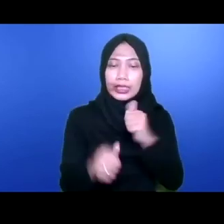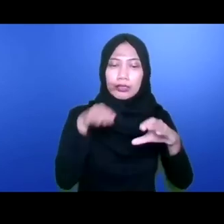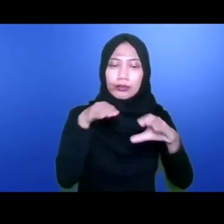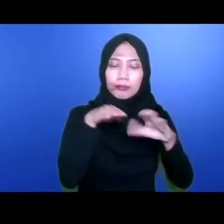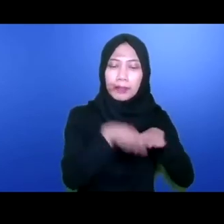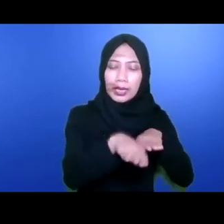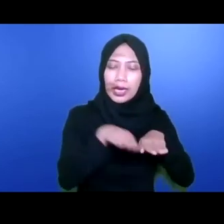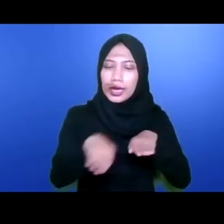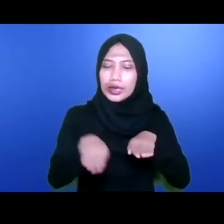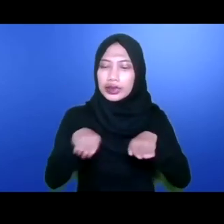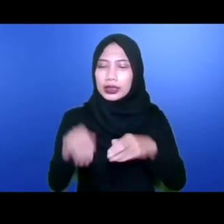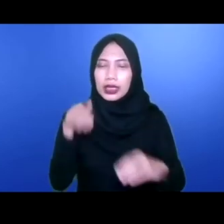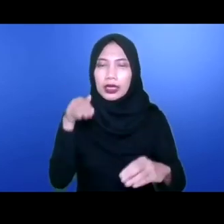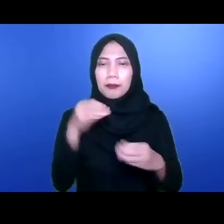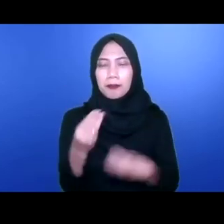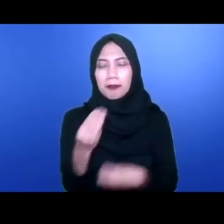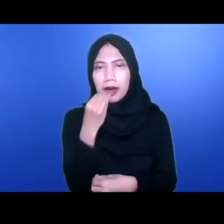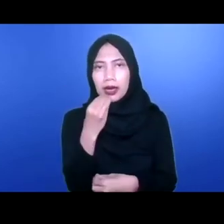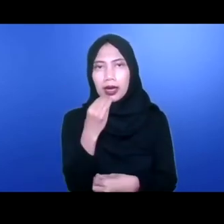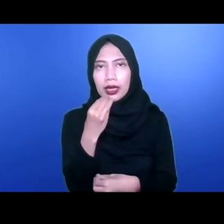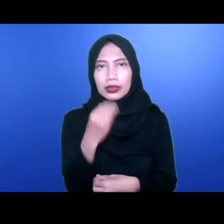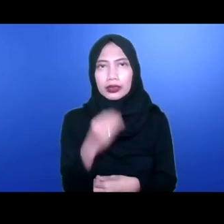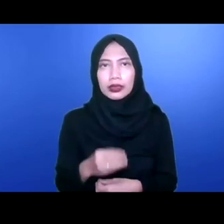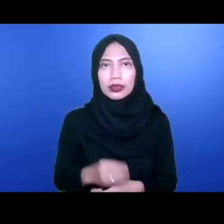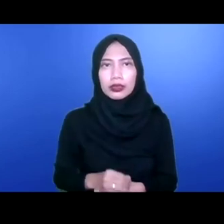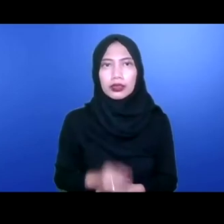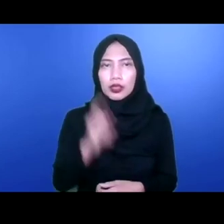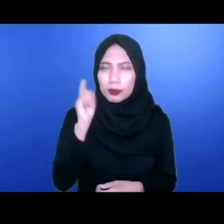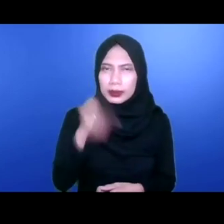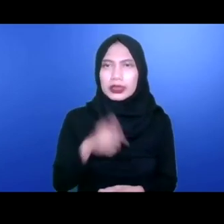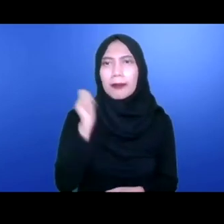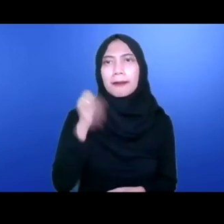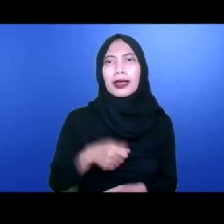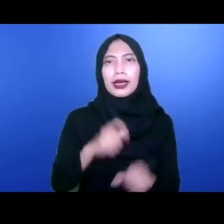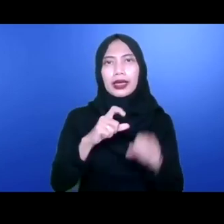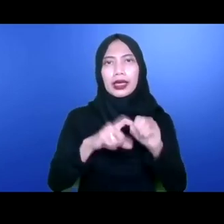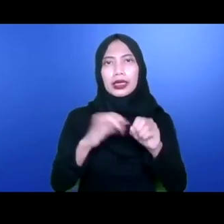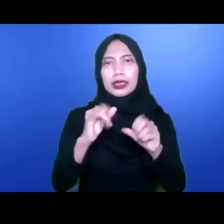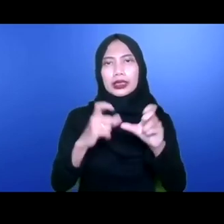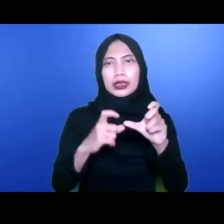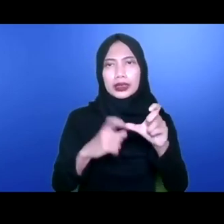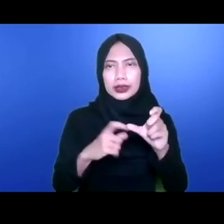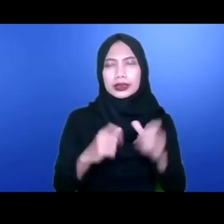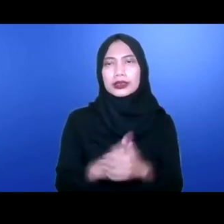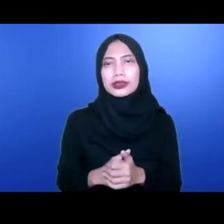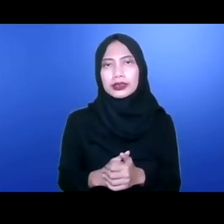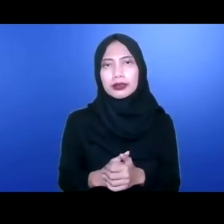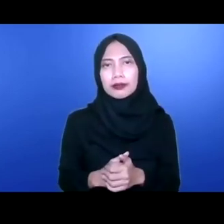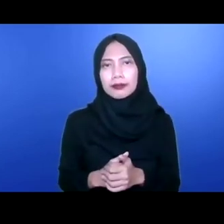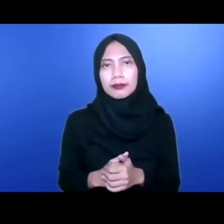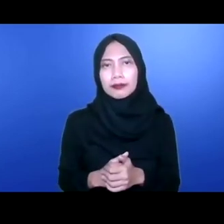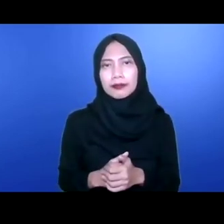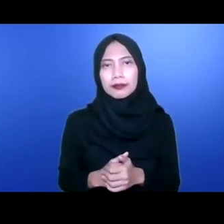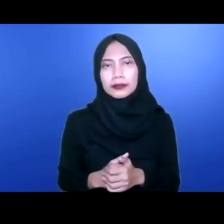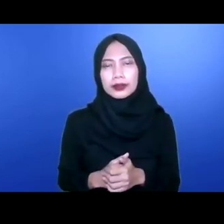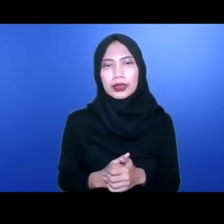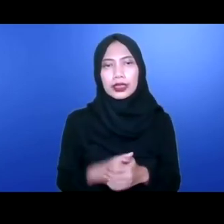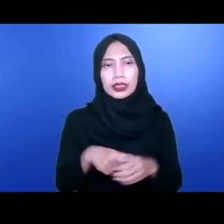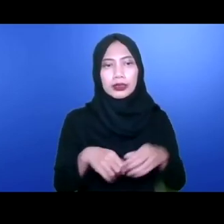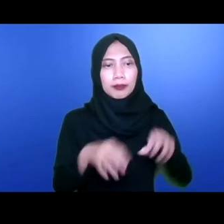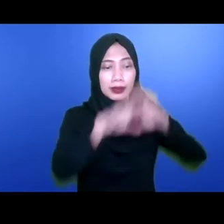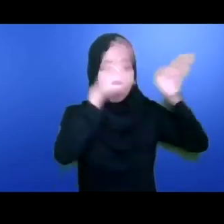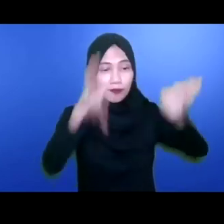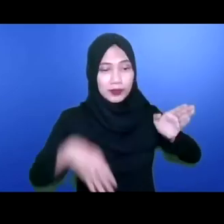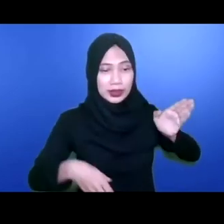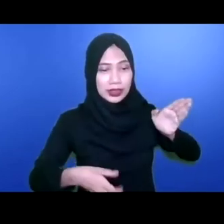cenderamata, di kafe, makan, itu dipakaikan Kris. Di vending machine, yang dilakukan oleh teman-teman yang bisnisnya pakai vending machine, kami